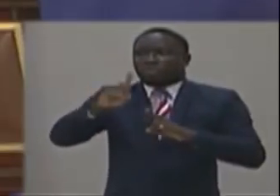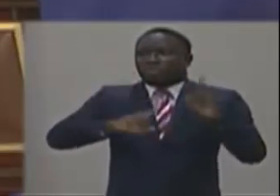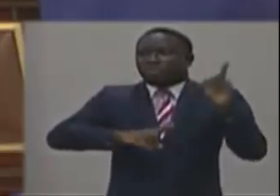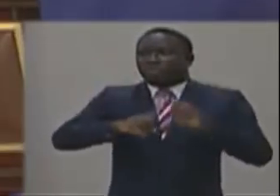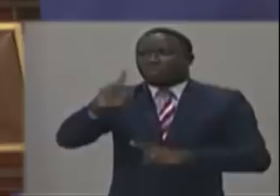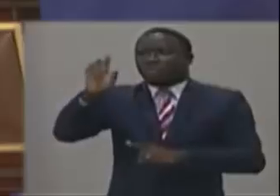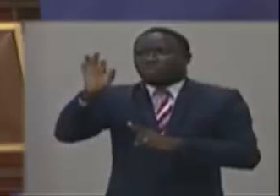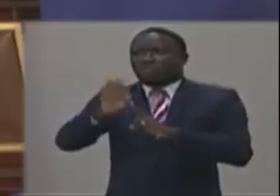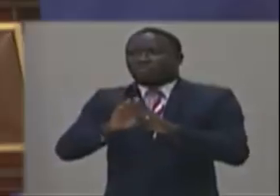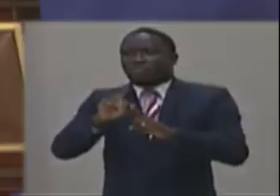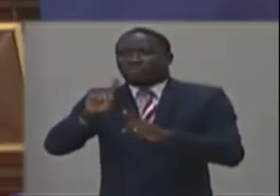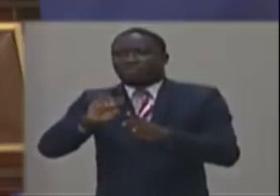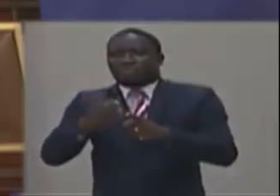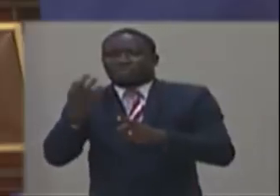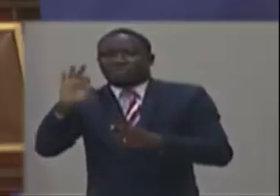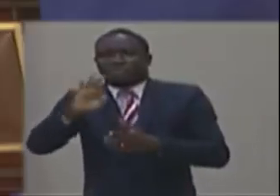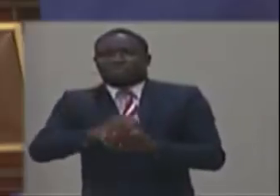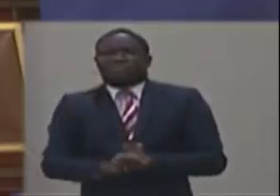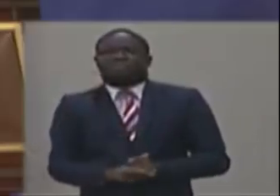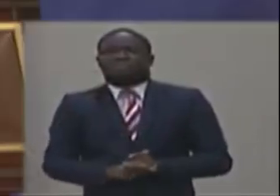arriver dans le mois février 2019.